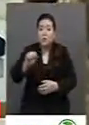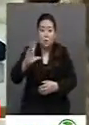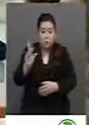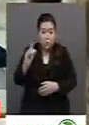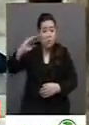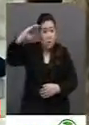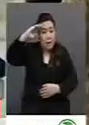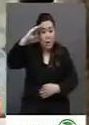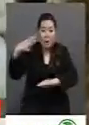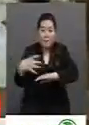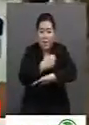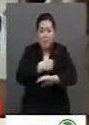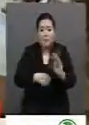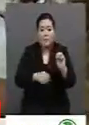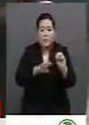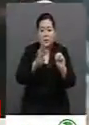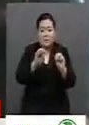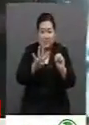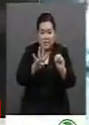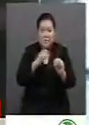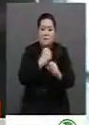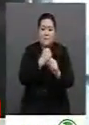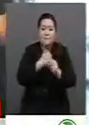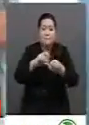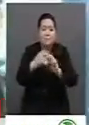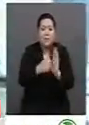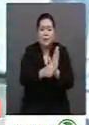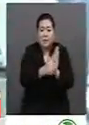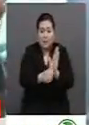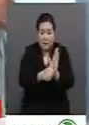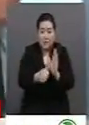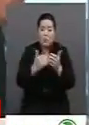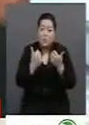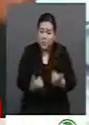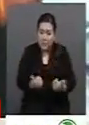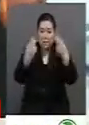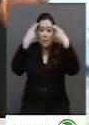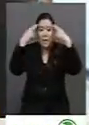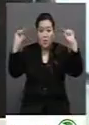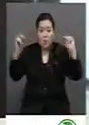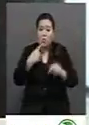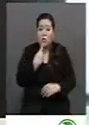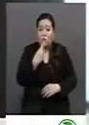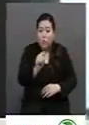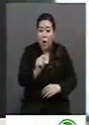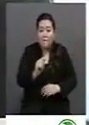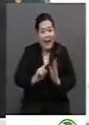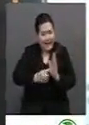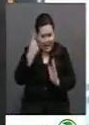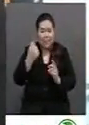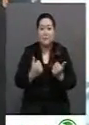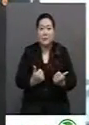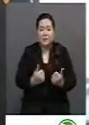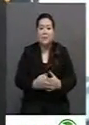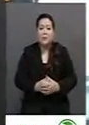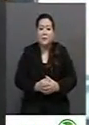ใช้อำนาจตามมาตรา44ในการสะสางปัญหานี้นะคะล่าสุดนายกตอบคำถามเรื่องนี้เป็นครั้งแรกค่ะ